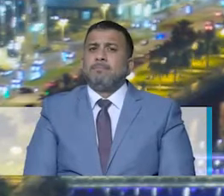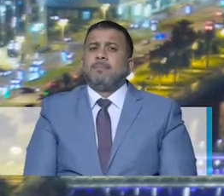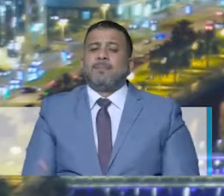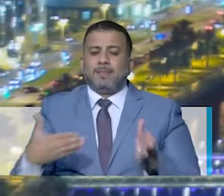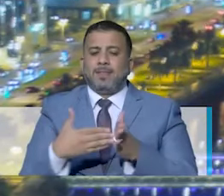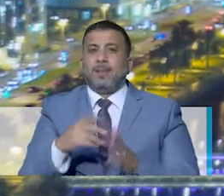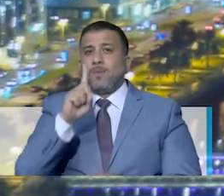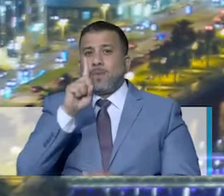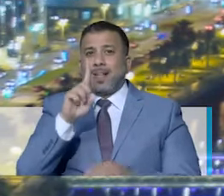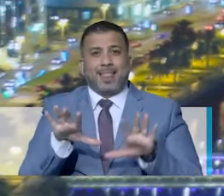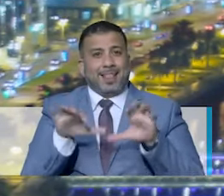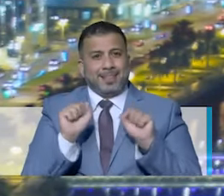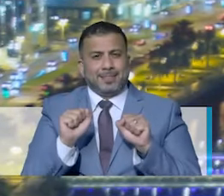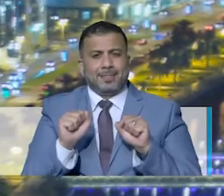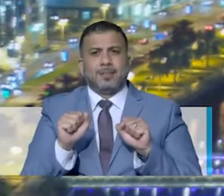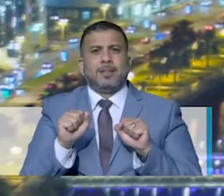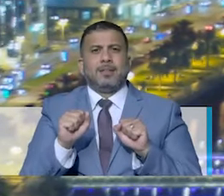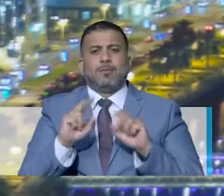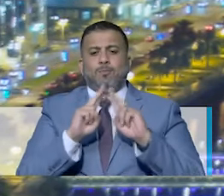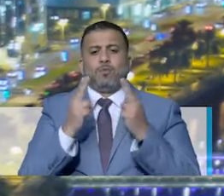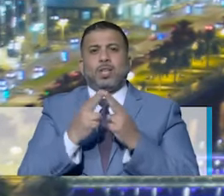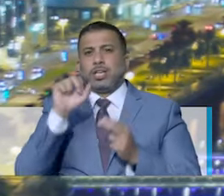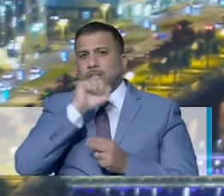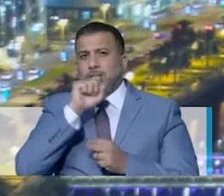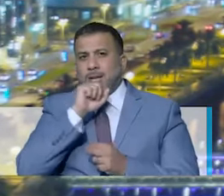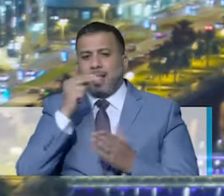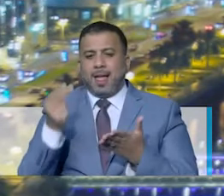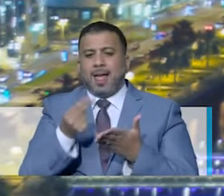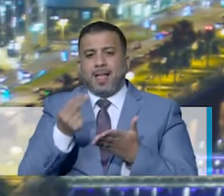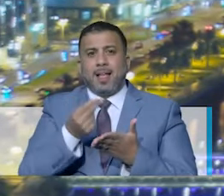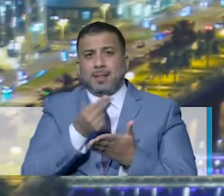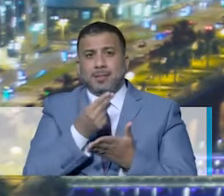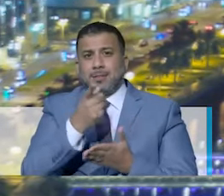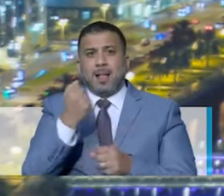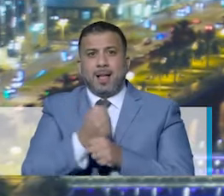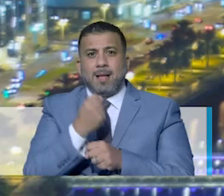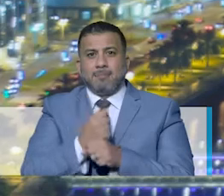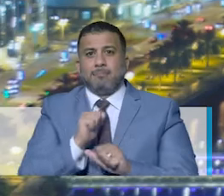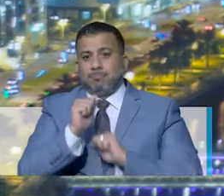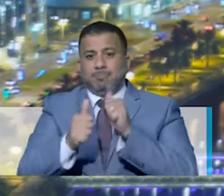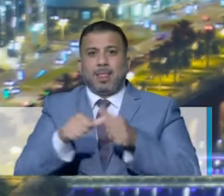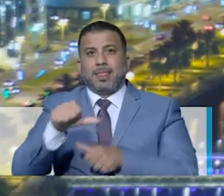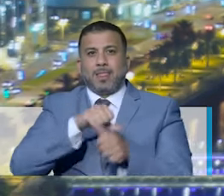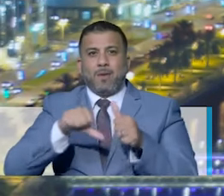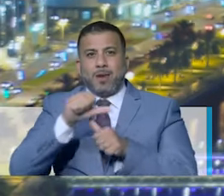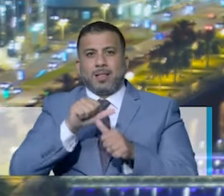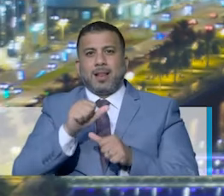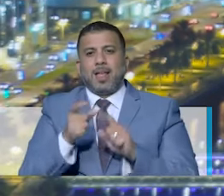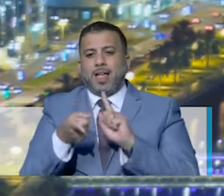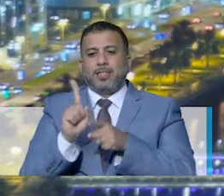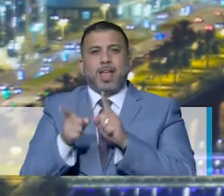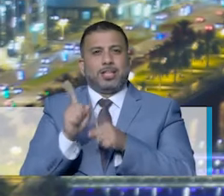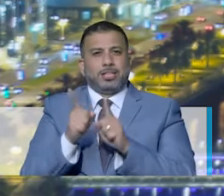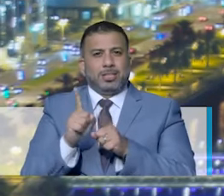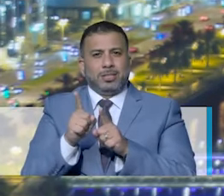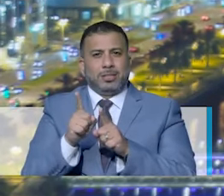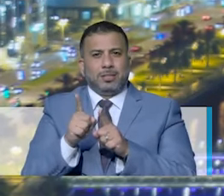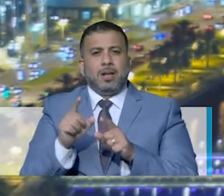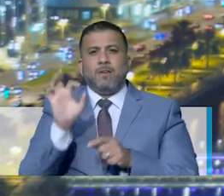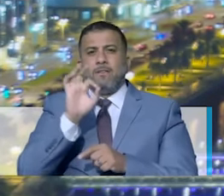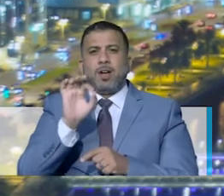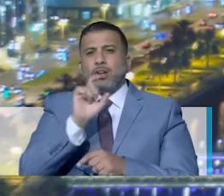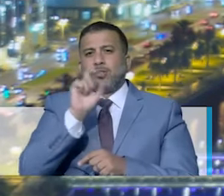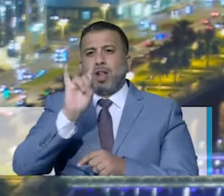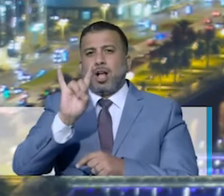وفي خبرنا الاخير بدا ملتقى الشارقه للخط استقبال الاعمال المشاركه في دورته الحاديه عشره التي